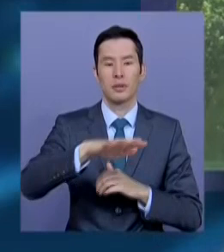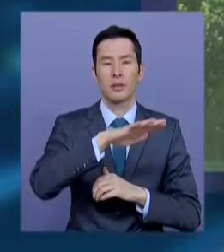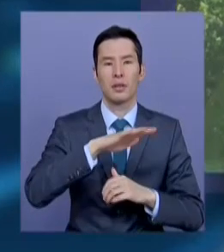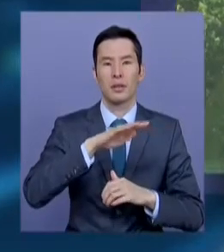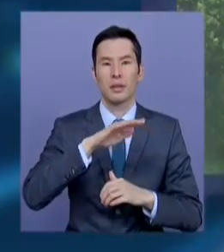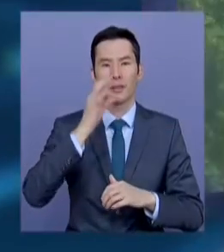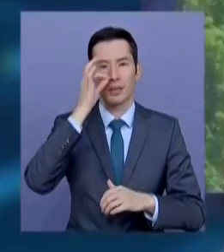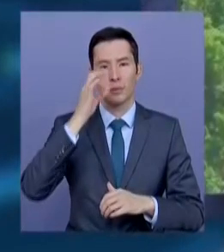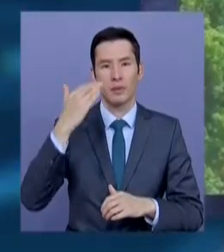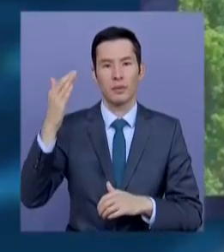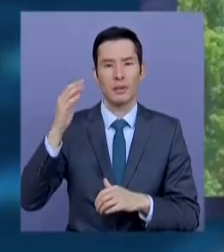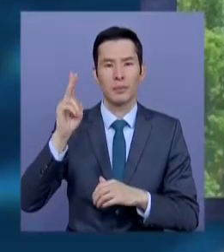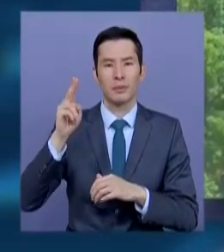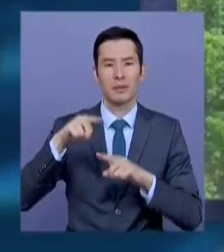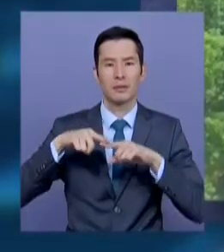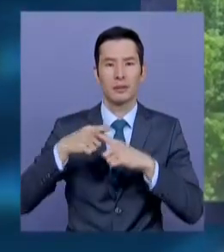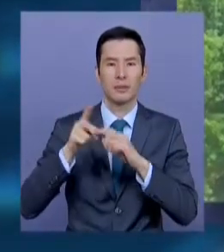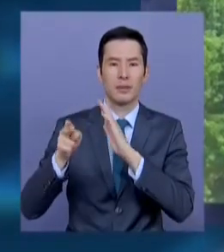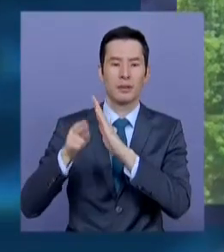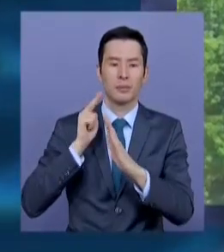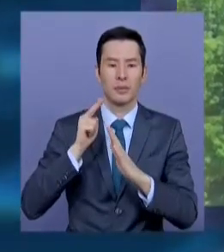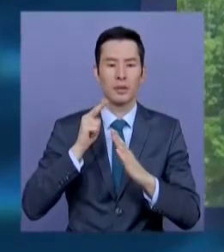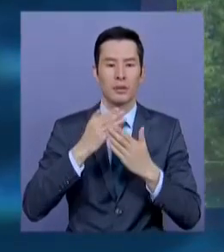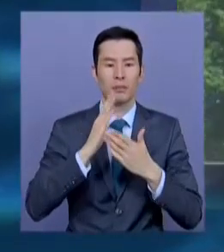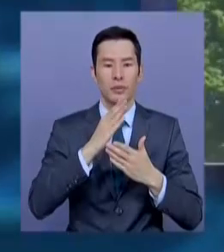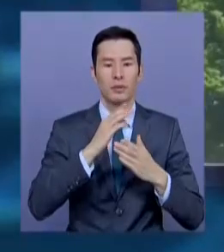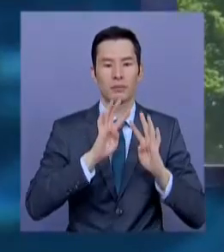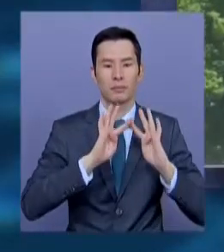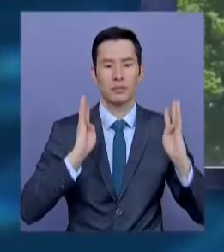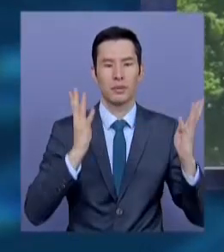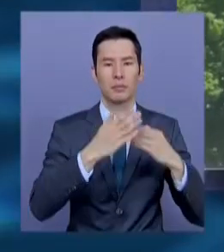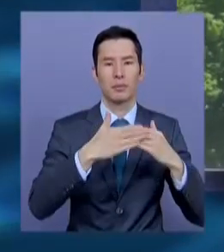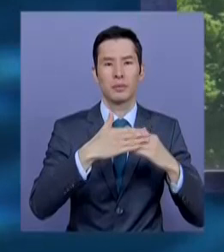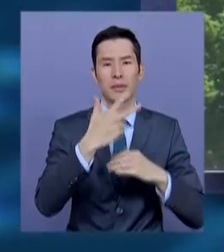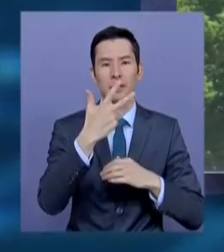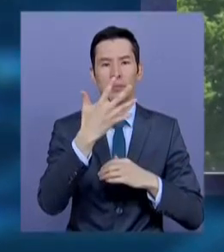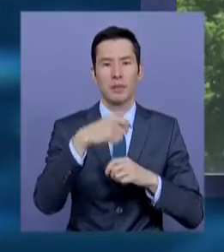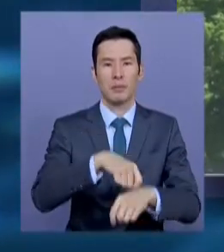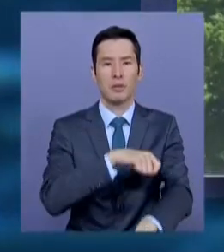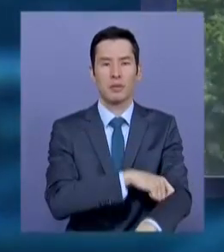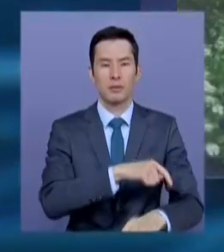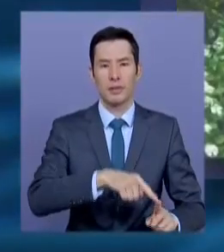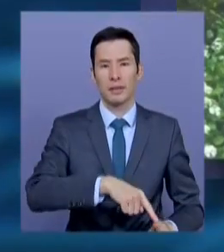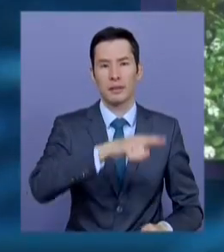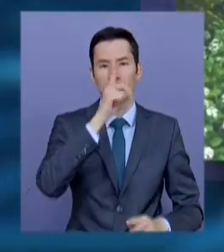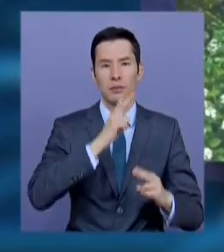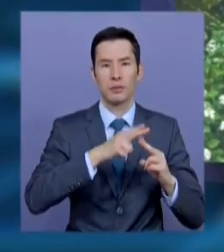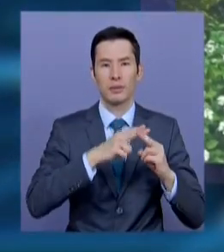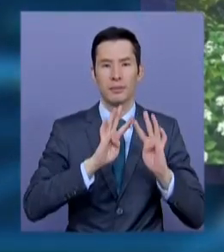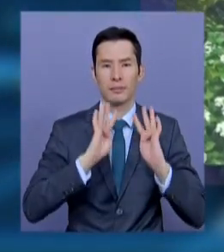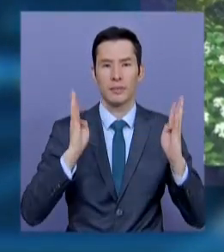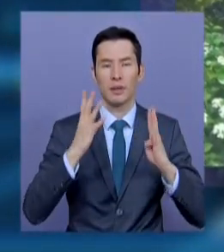неміс тәжірибесін қолданған. Апандар темір тормен қоршалады. Оның биіктігі 3-5 метр болмақ. Сонымен қатар, әр үйжайда